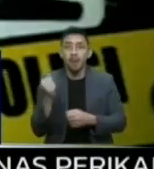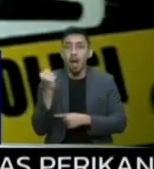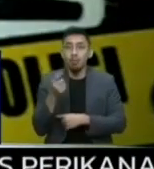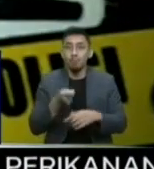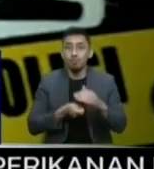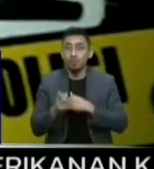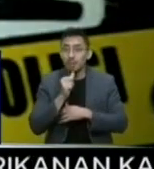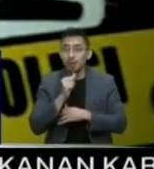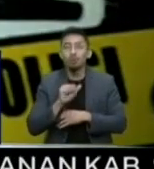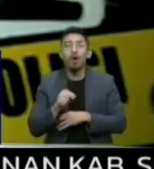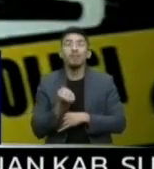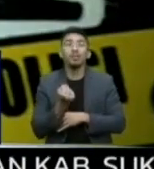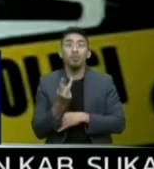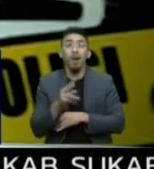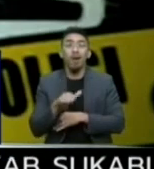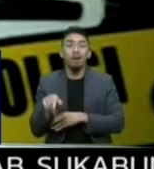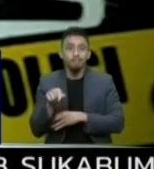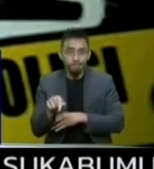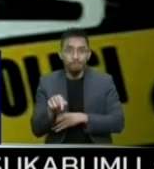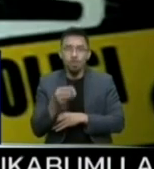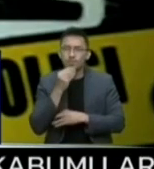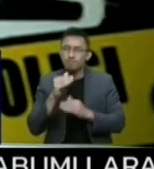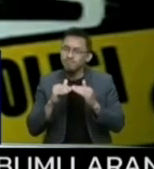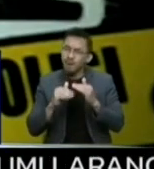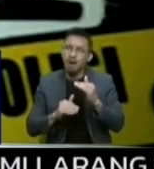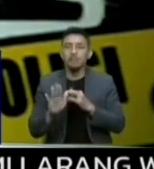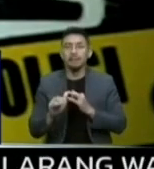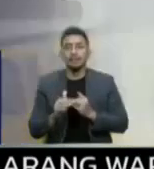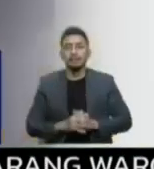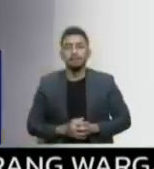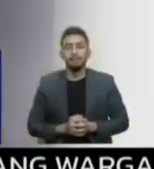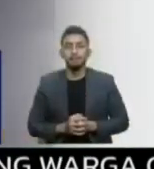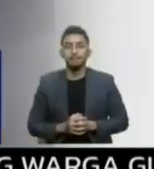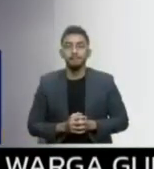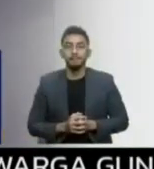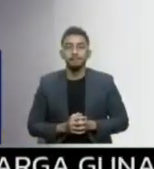ternyata suami korban dibantu dua anak kandungnya yang masih di bawah umur.